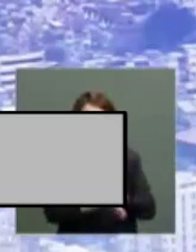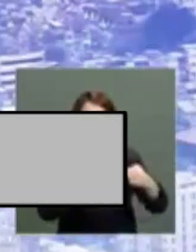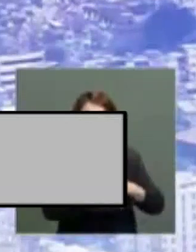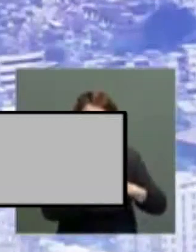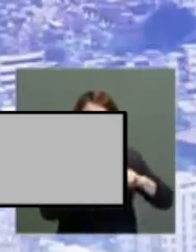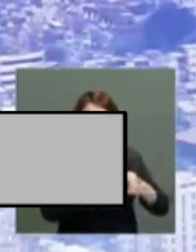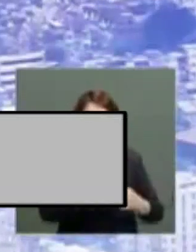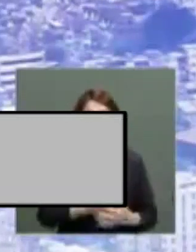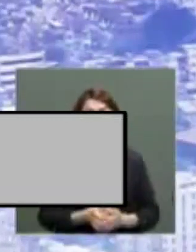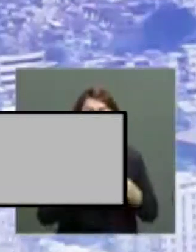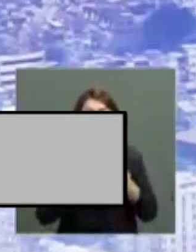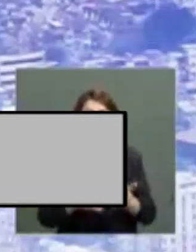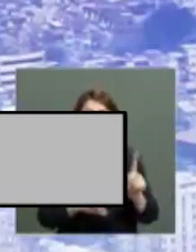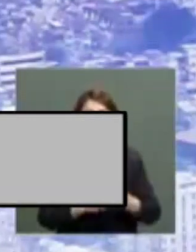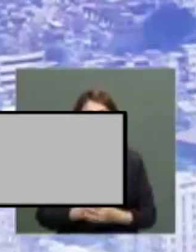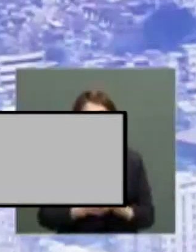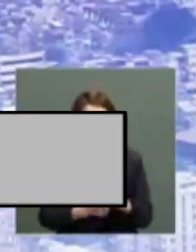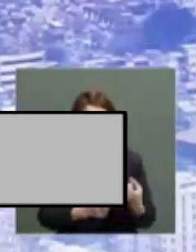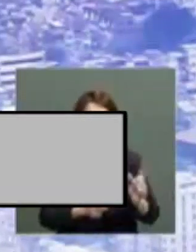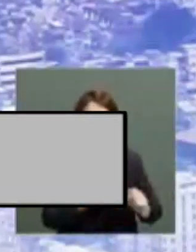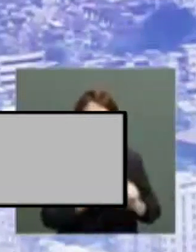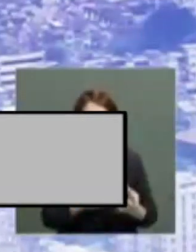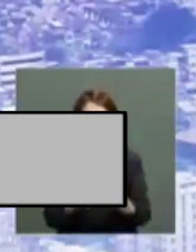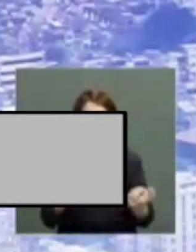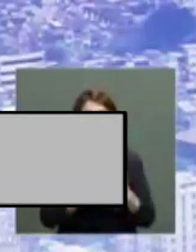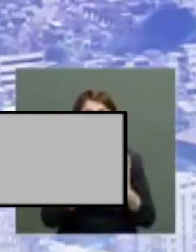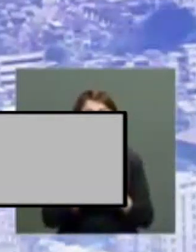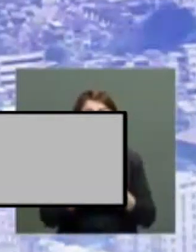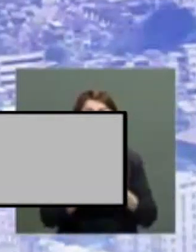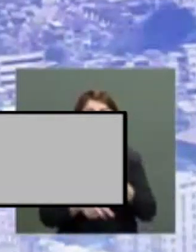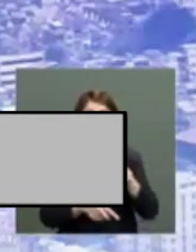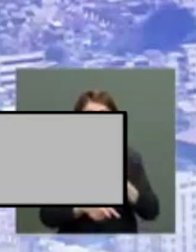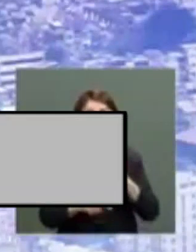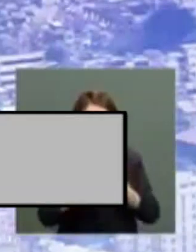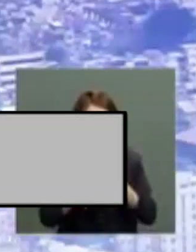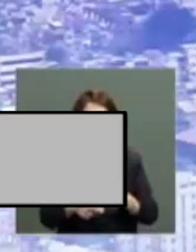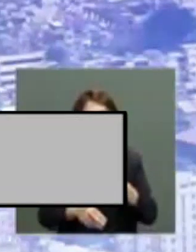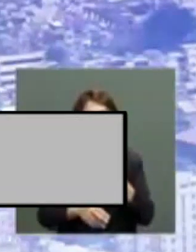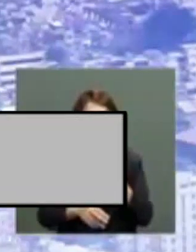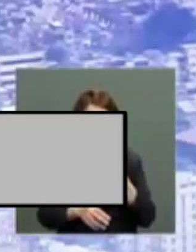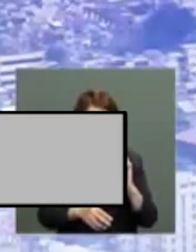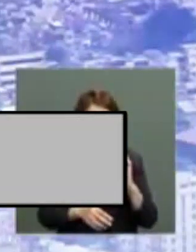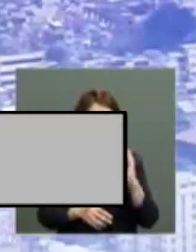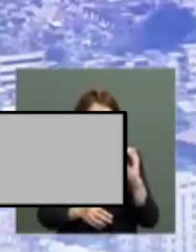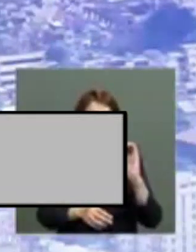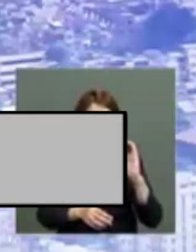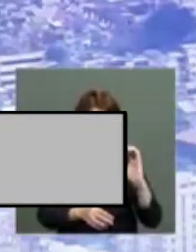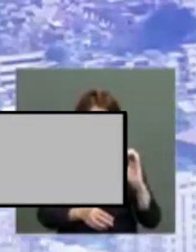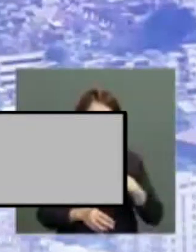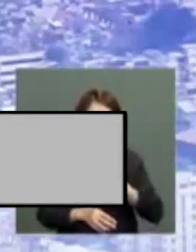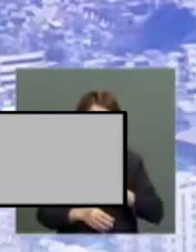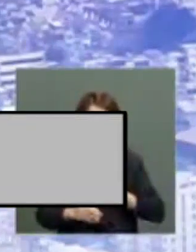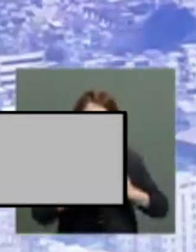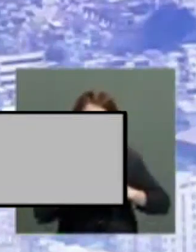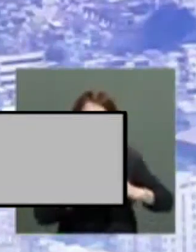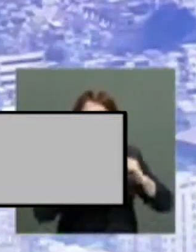รงนี้ทางที่ประชุมเรียกว่า EOC เมื่อเช้านี้พยายามจะเพิ่มให้มากขึ้นมากขึ้น